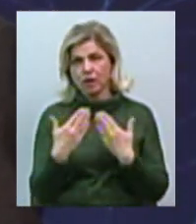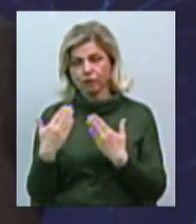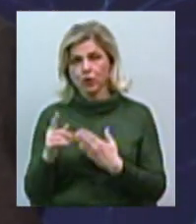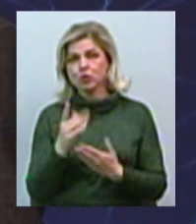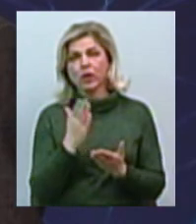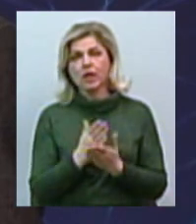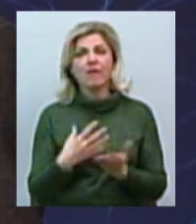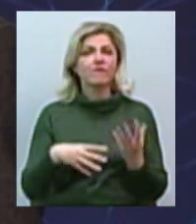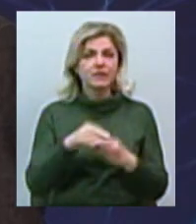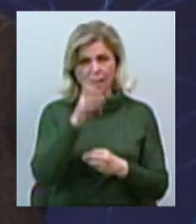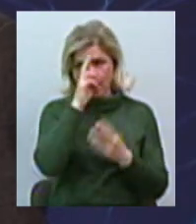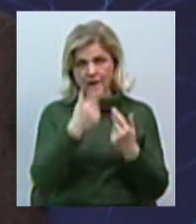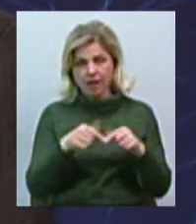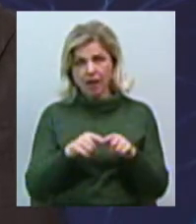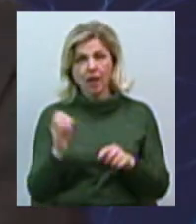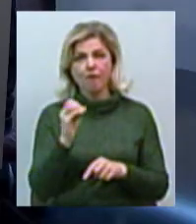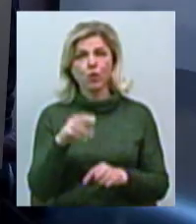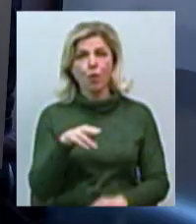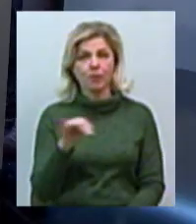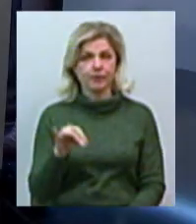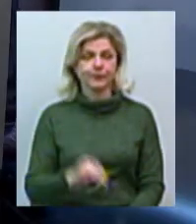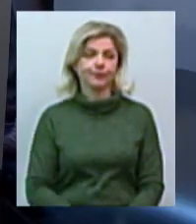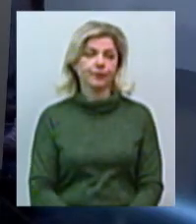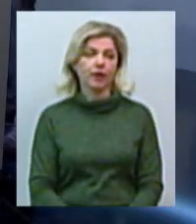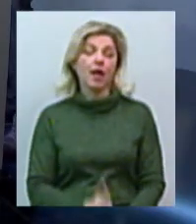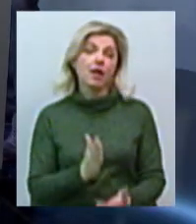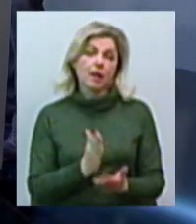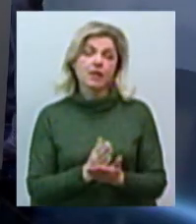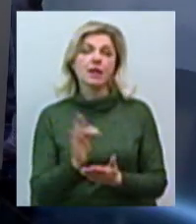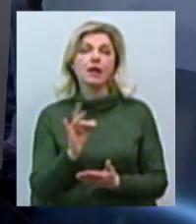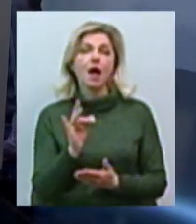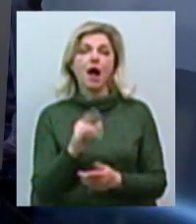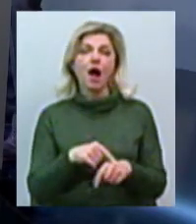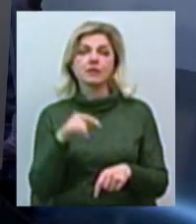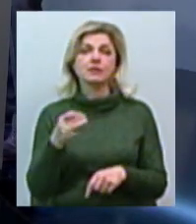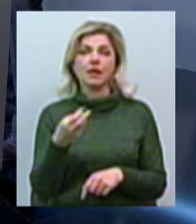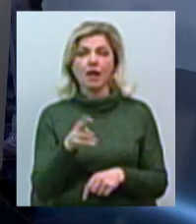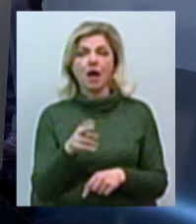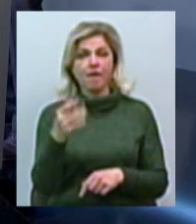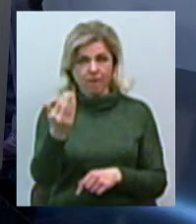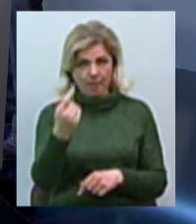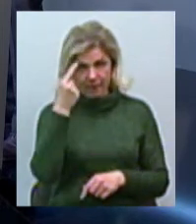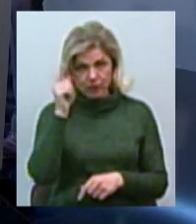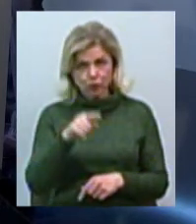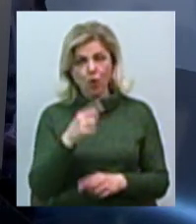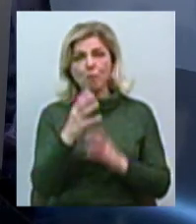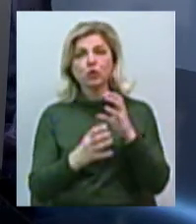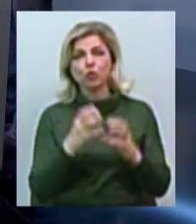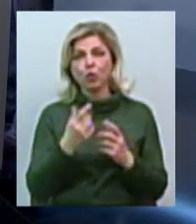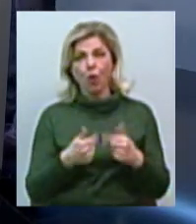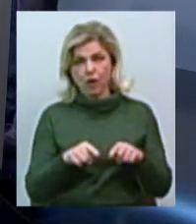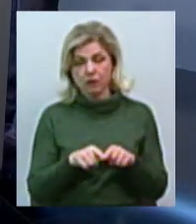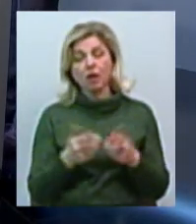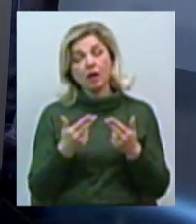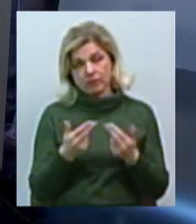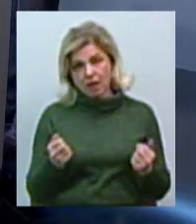країнах Європи сьогодні. А є якась реакція, чи відома вам від міжнародних організацій? Да,